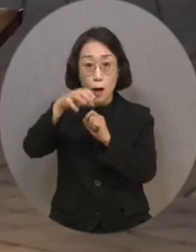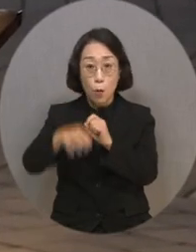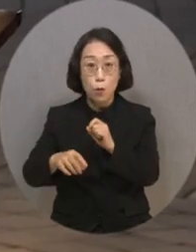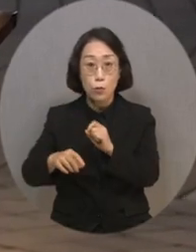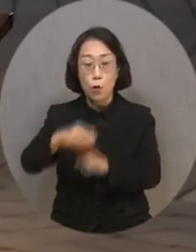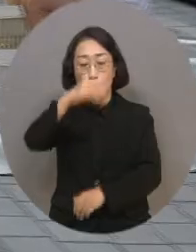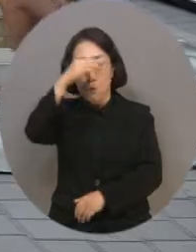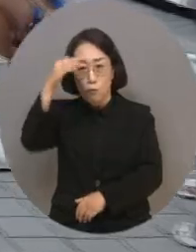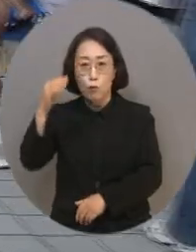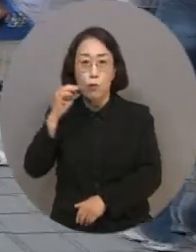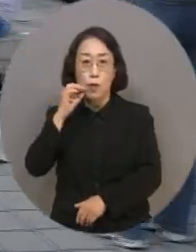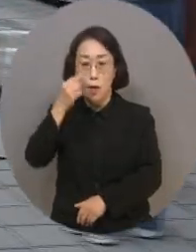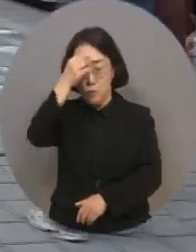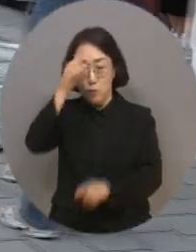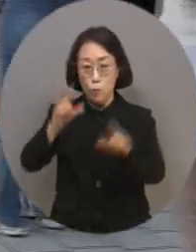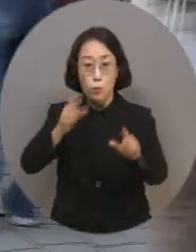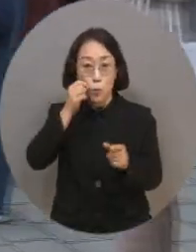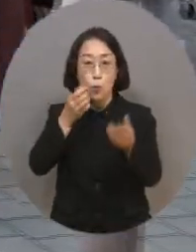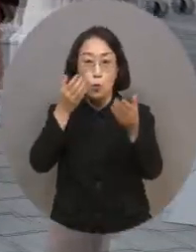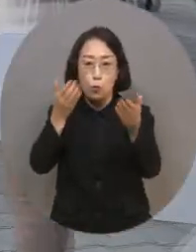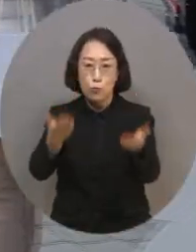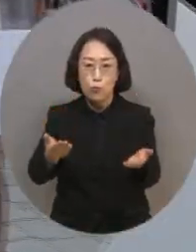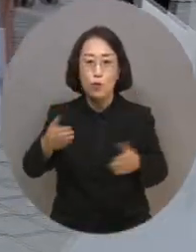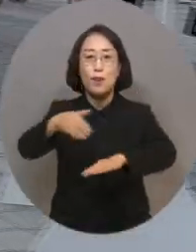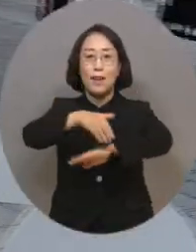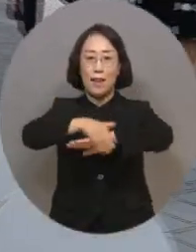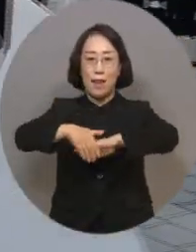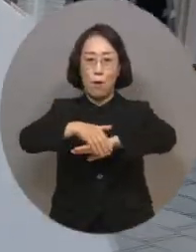경험할 수 있는 기회를 제공하겠다고